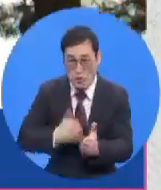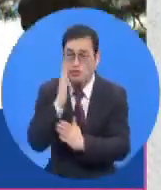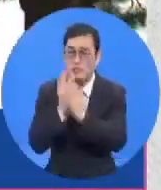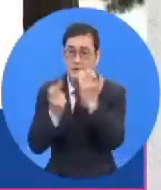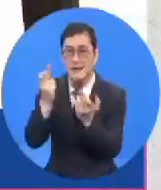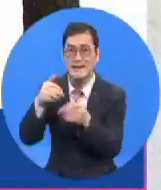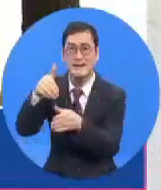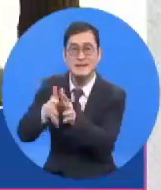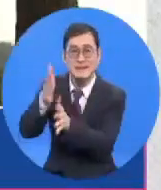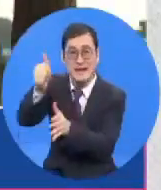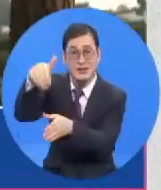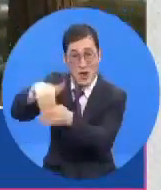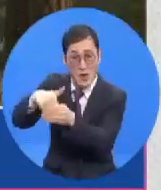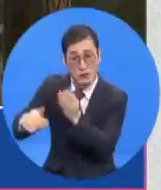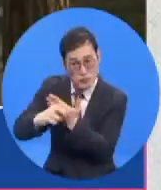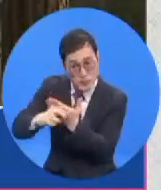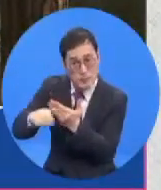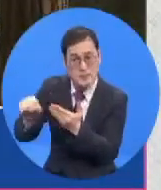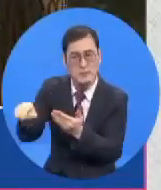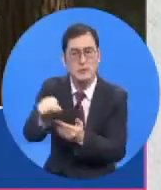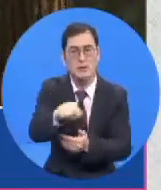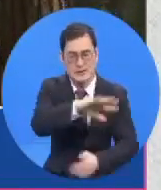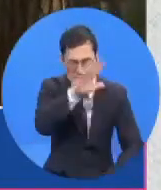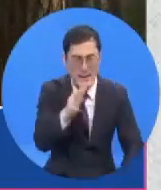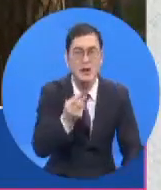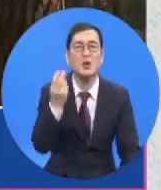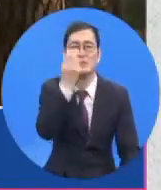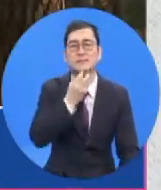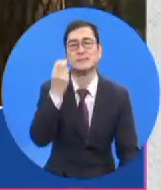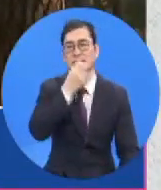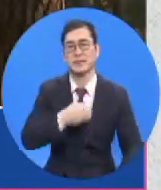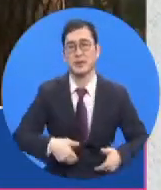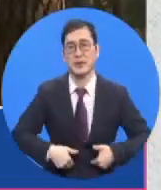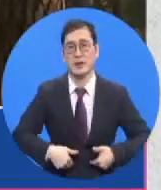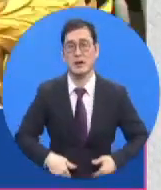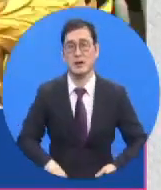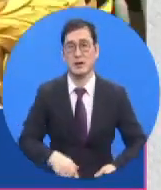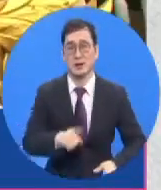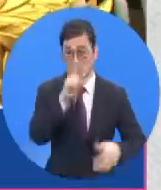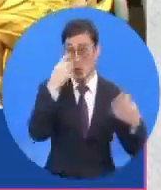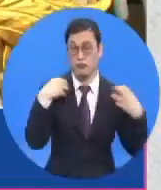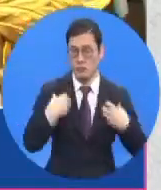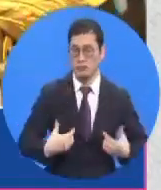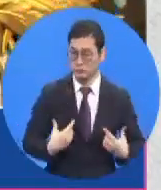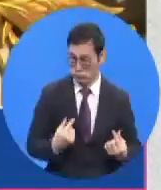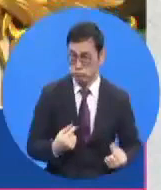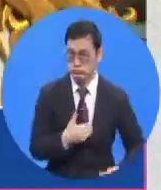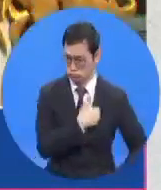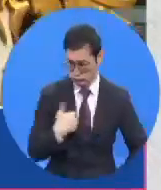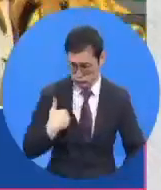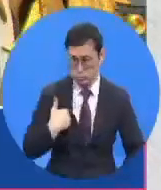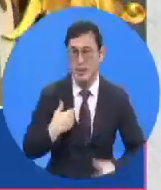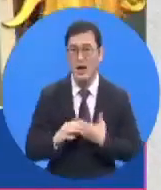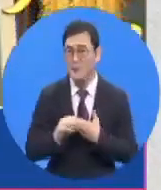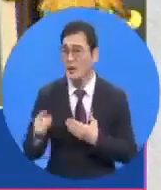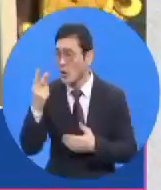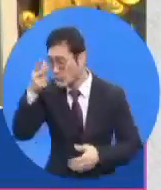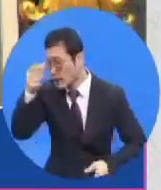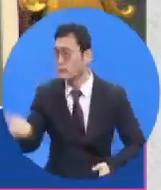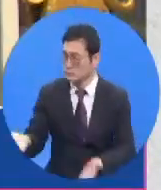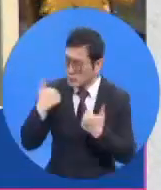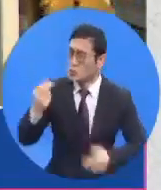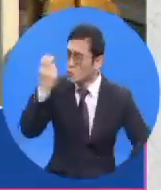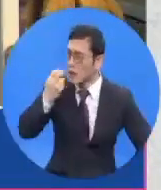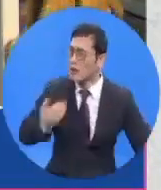얘기가 나오는데 저는 정부가 떳떳하다면 이거는 먼저 나서서 그리고 대통령 3년 전에